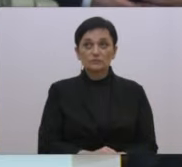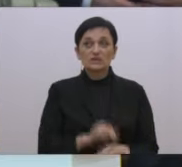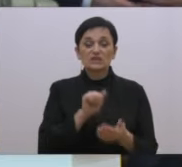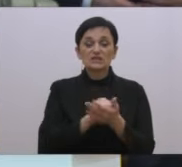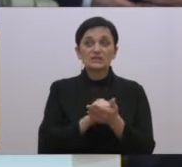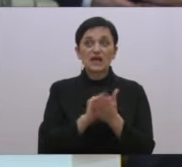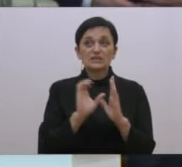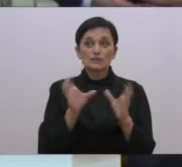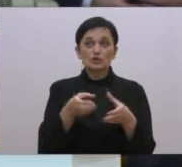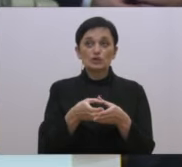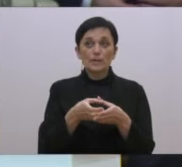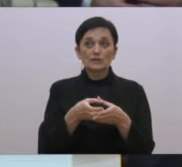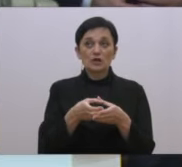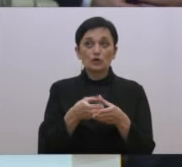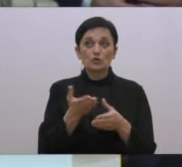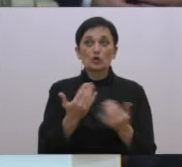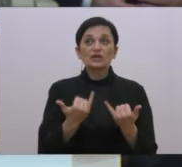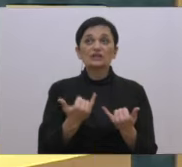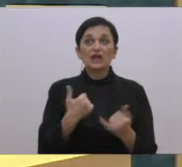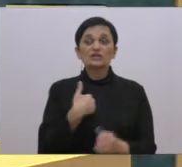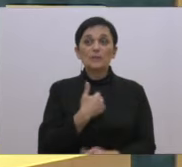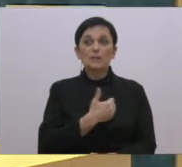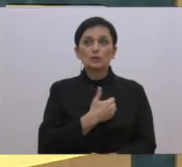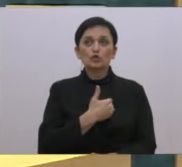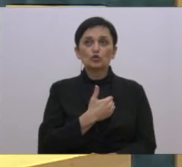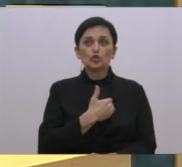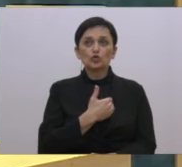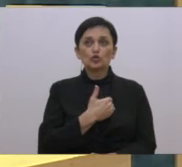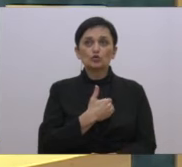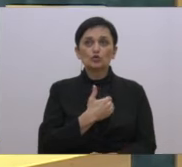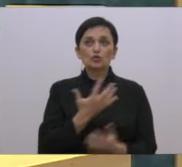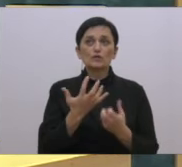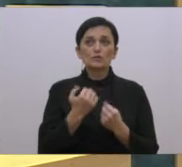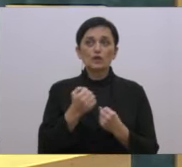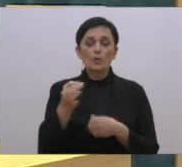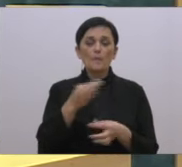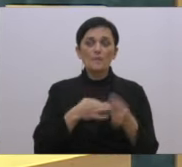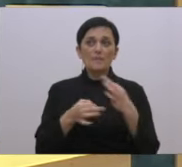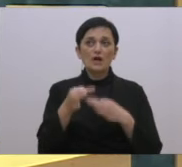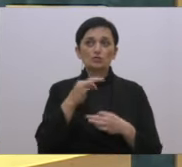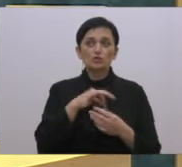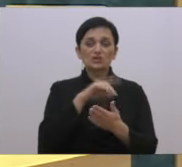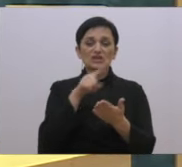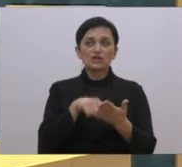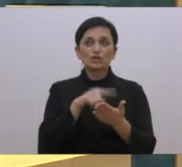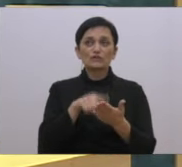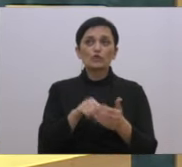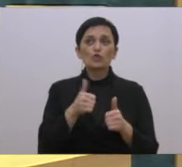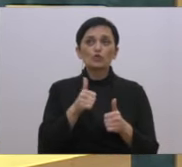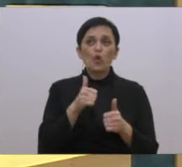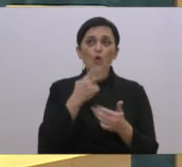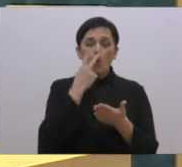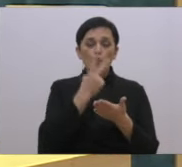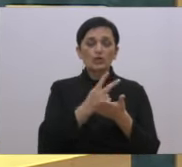დასამტკიცებულ შემადგენლობას. დღეს მე მინდოდა მიმეღო პასუხები კითხვაზე, თუ როგორი ხედვა